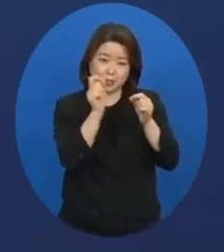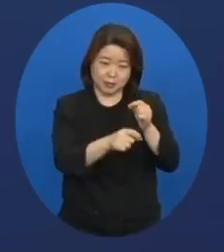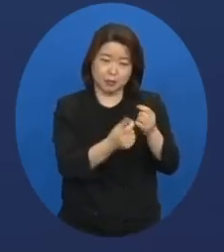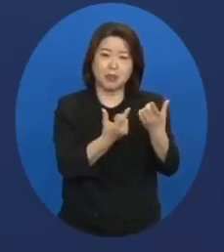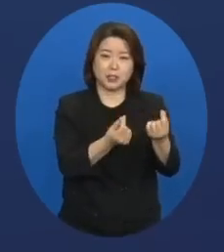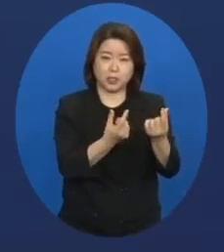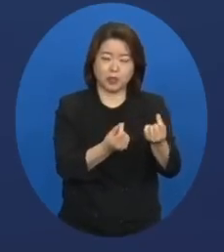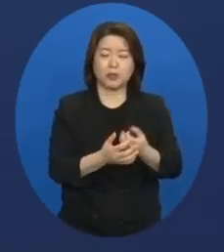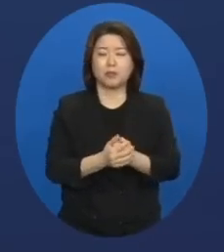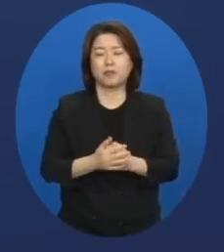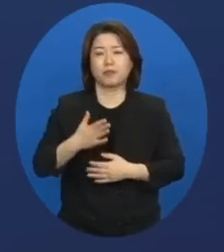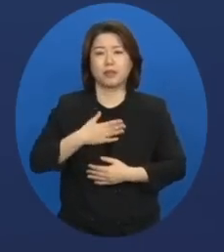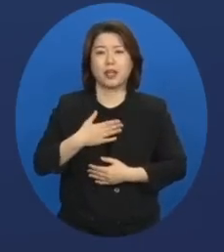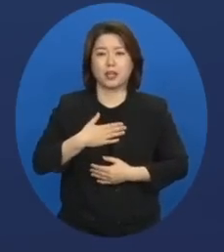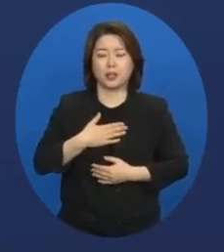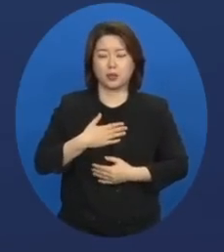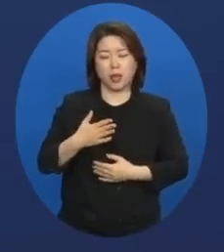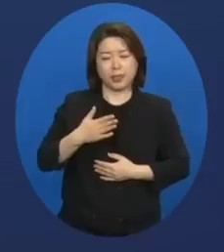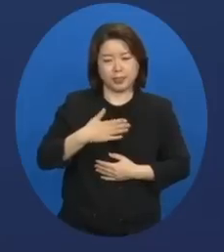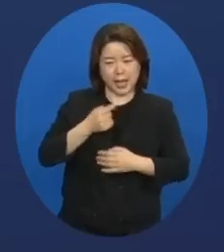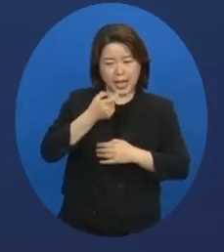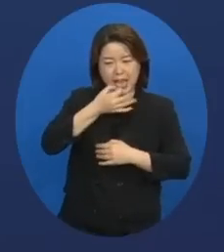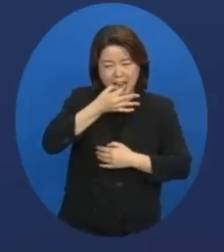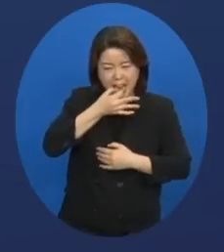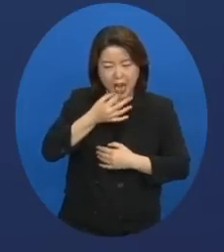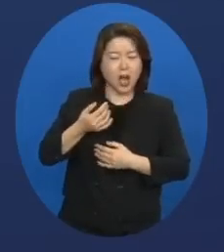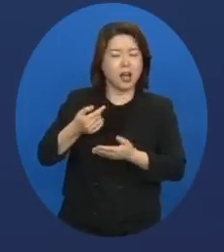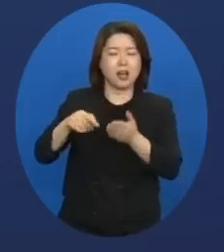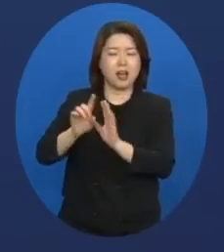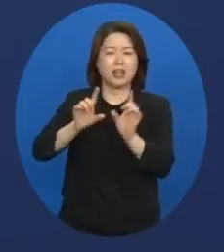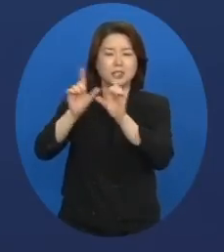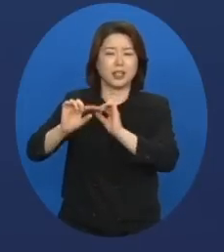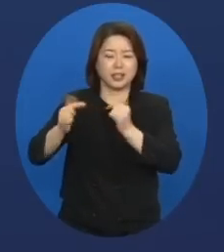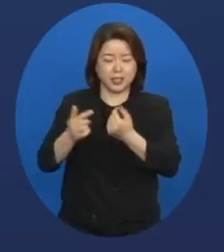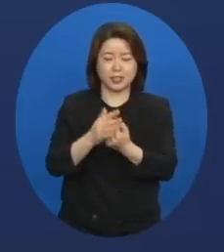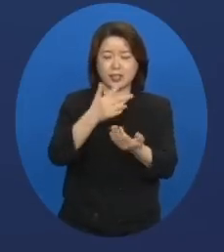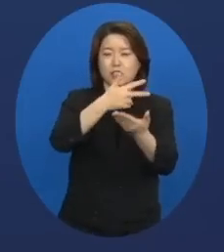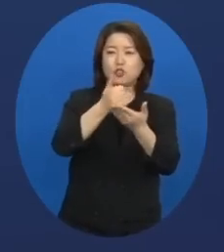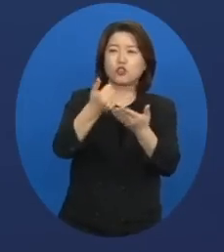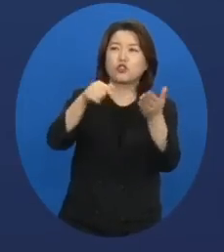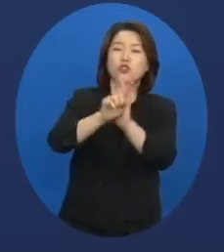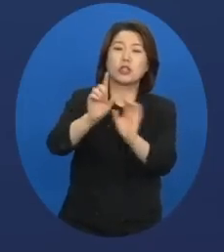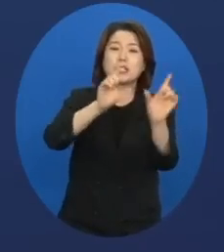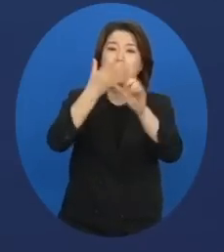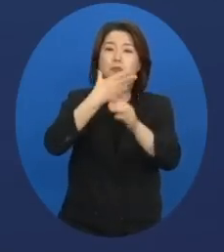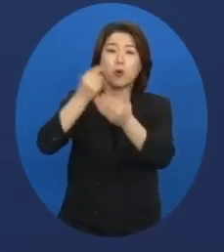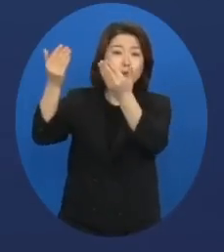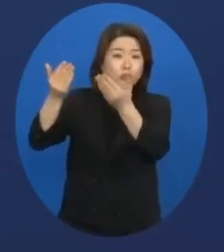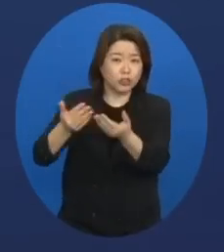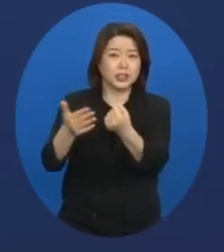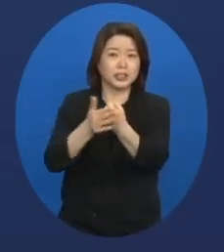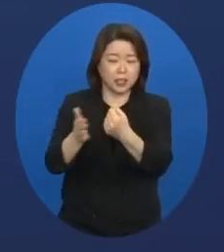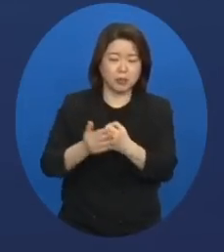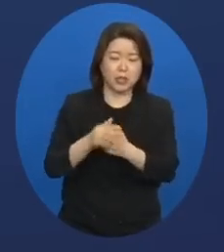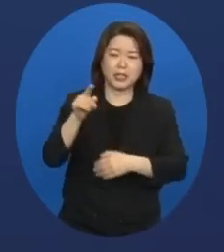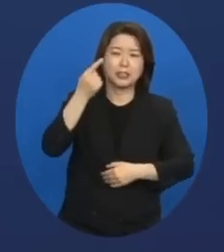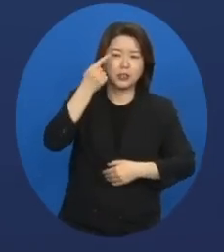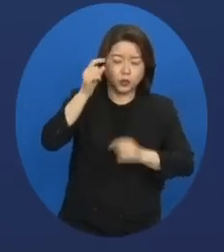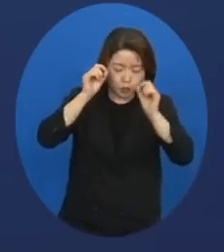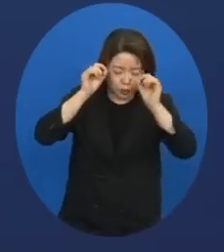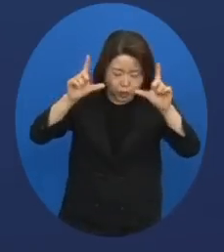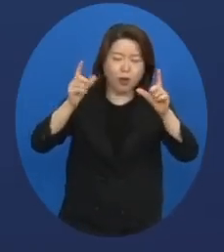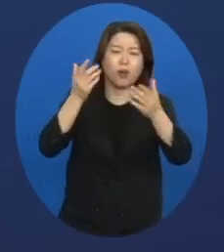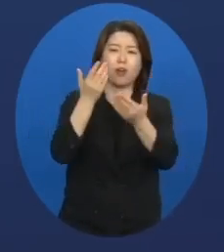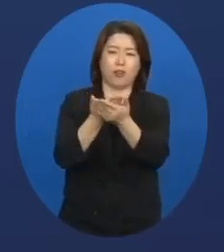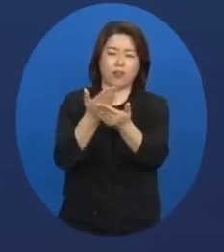저에게도 나를 위해 살지 않고 주를 위해 사는 복을 주셨으니 주님, 저에게 그 눈을 더욱